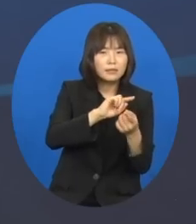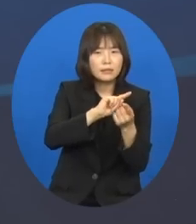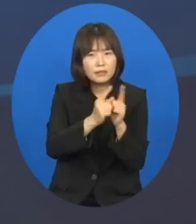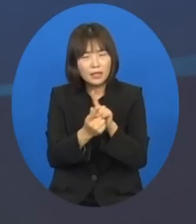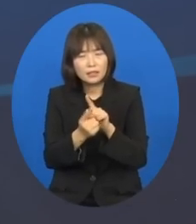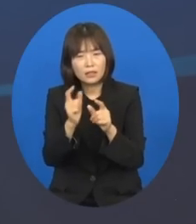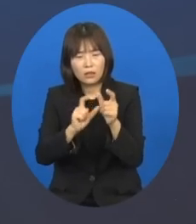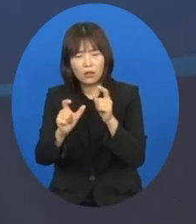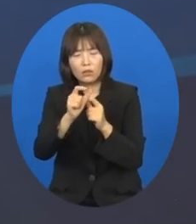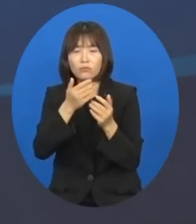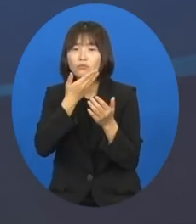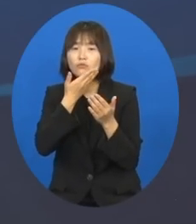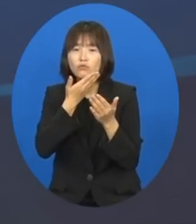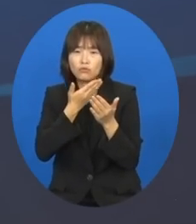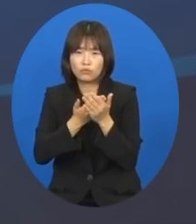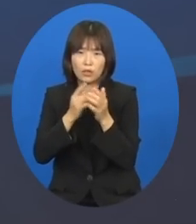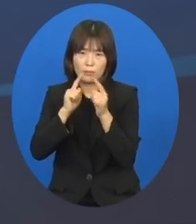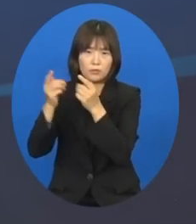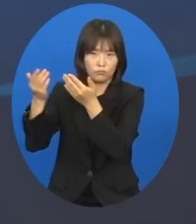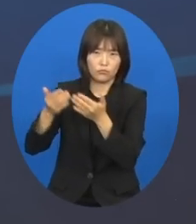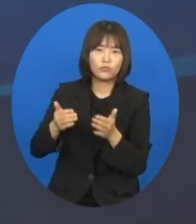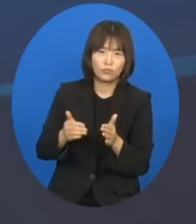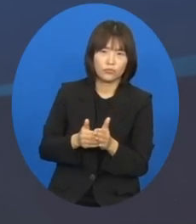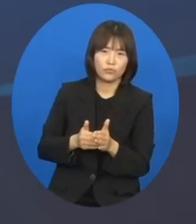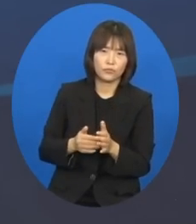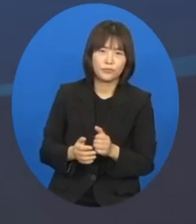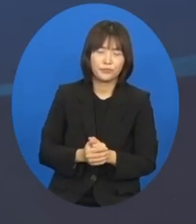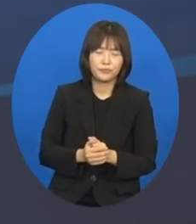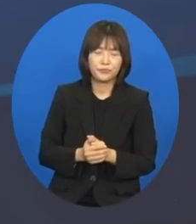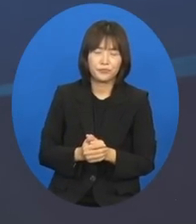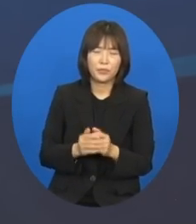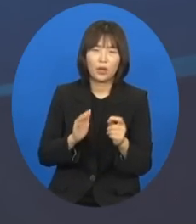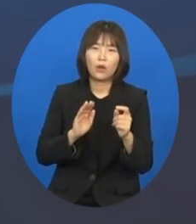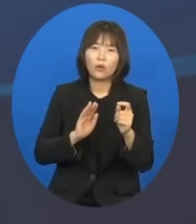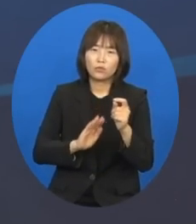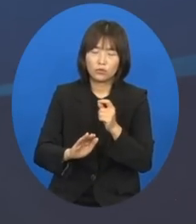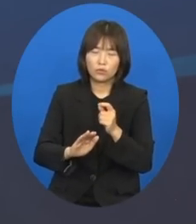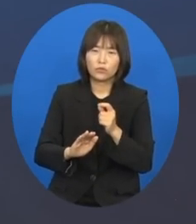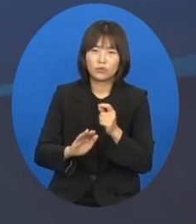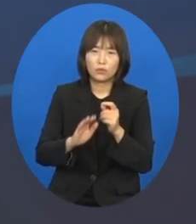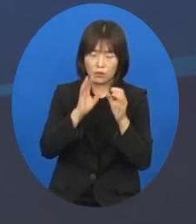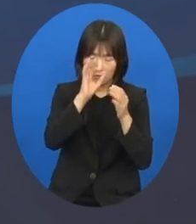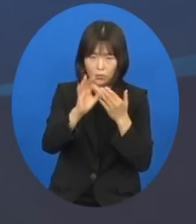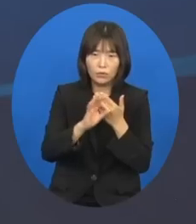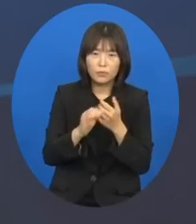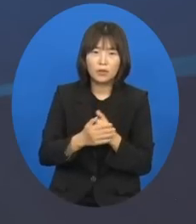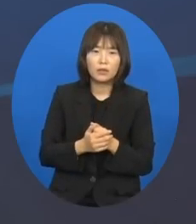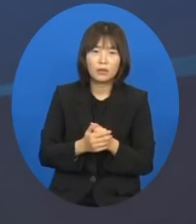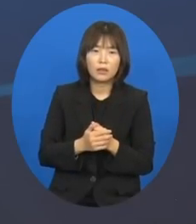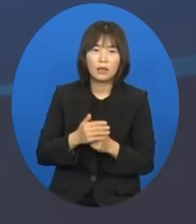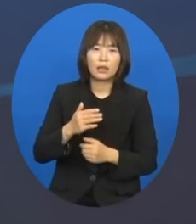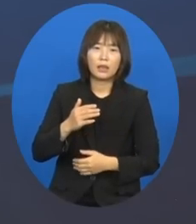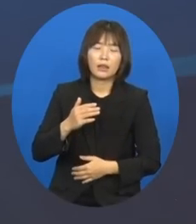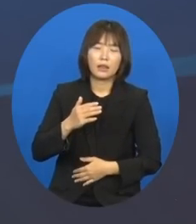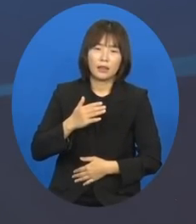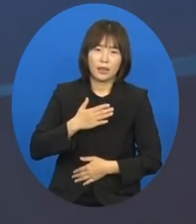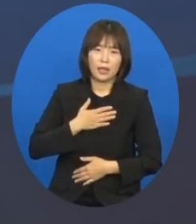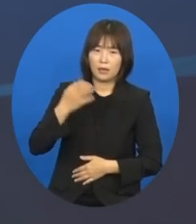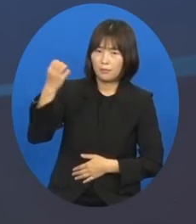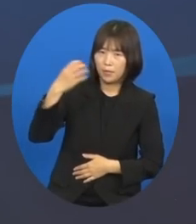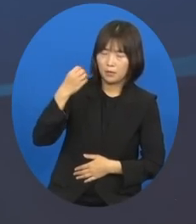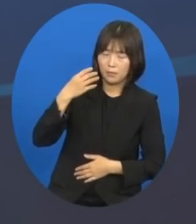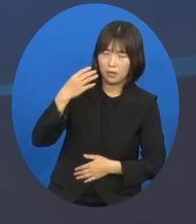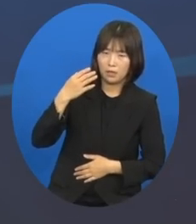중요한 걸 말씀하고 계시지요 고린도후서 12장 9절에 보니까 나에게 이르시기를 내